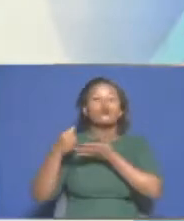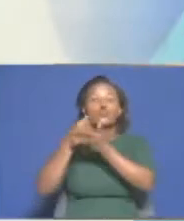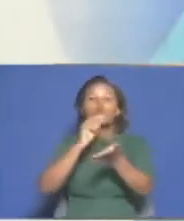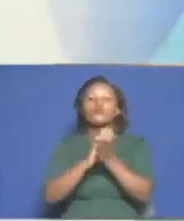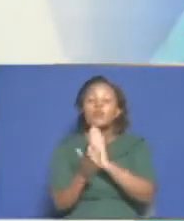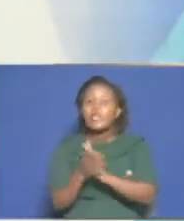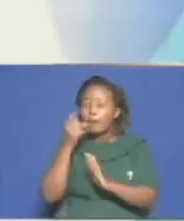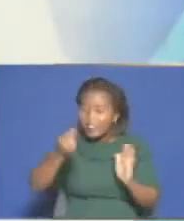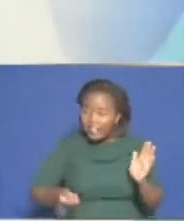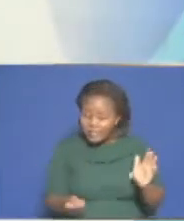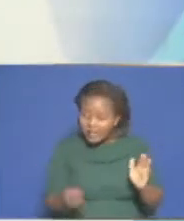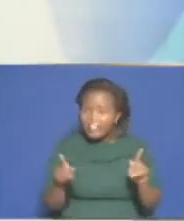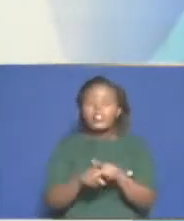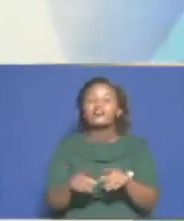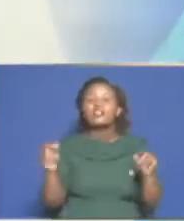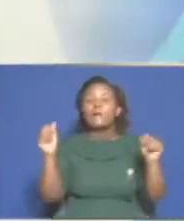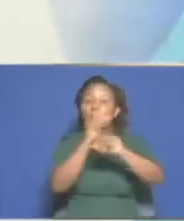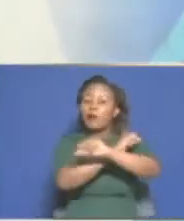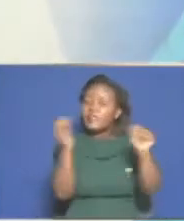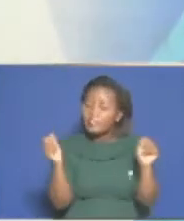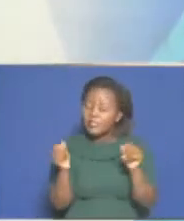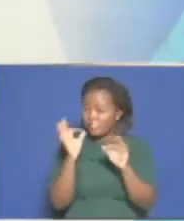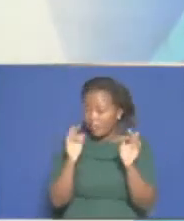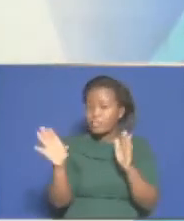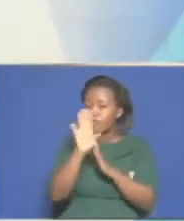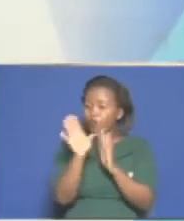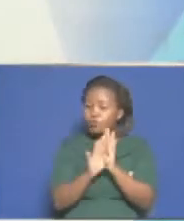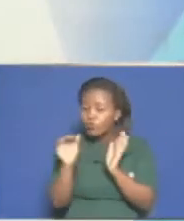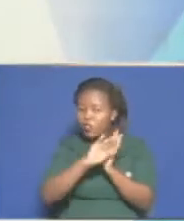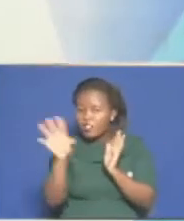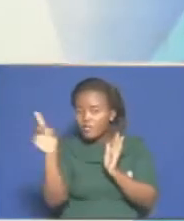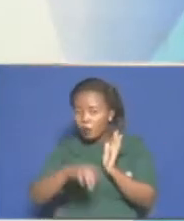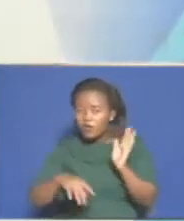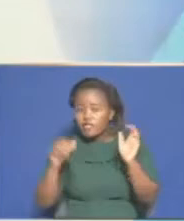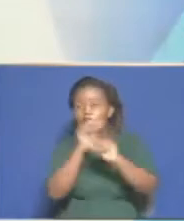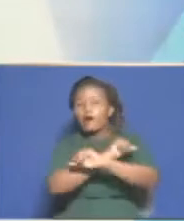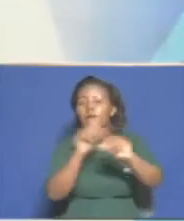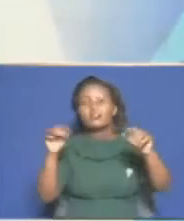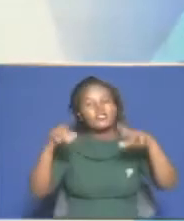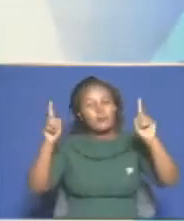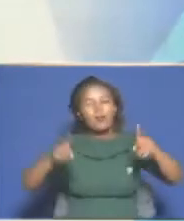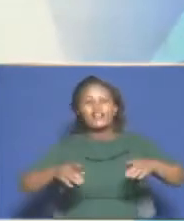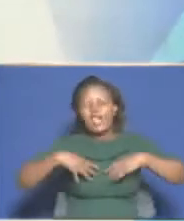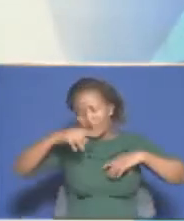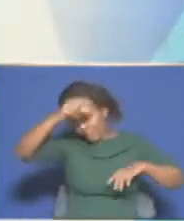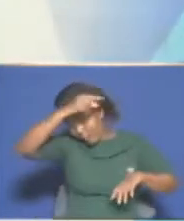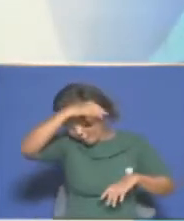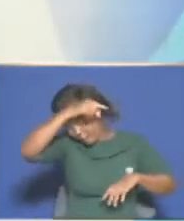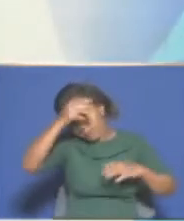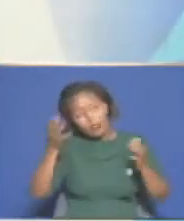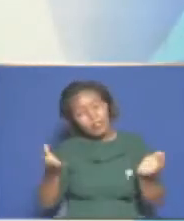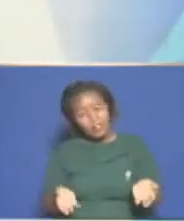Hata kama rais wetu, lazima kama constitution inasema kwamba lazima president awe at least na a degree. Unaona?